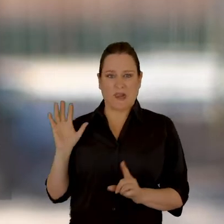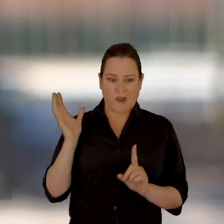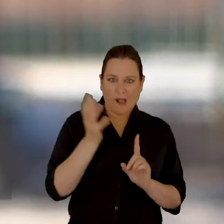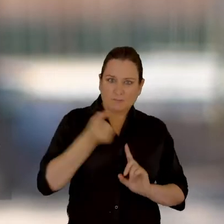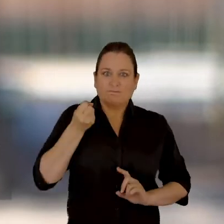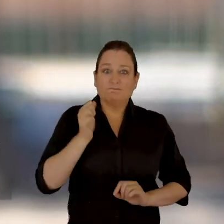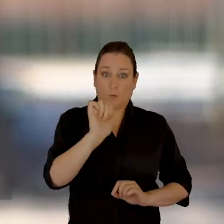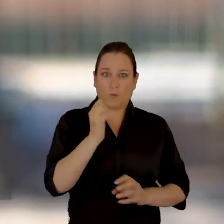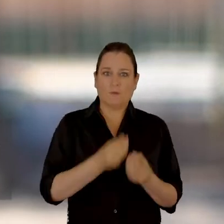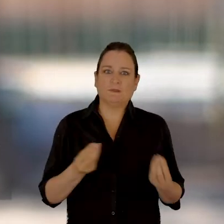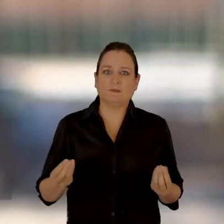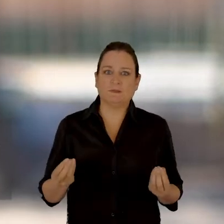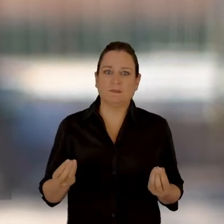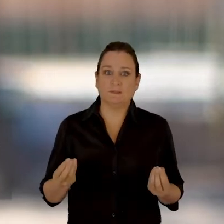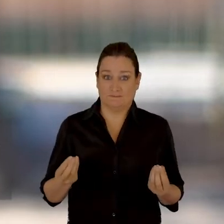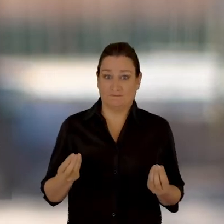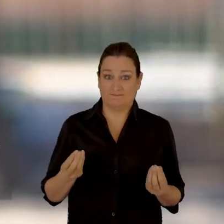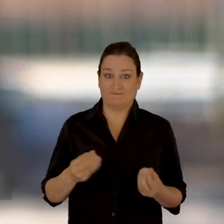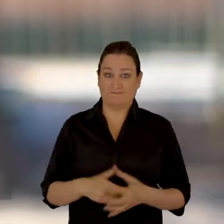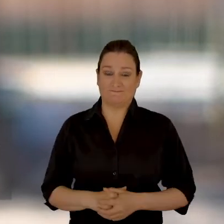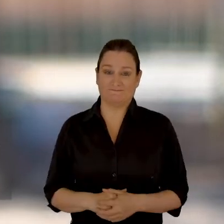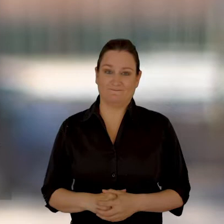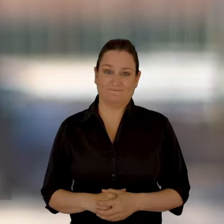proe, dan is jy die ene.